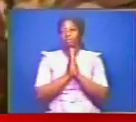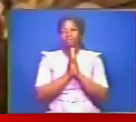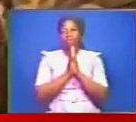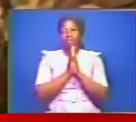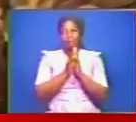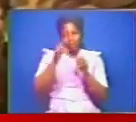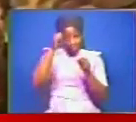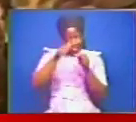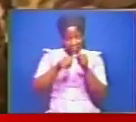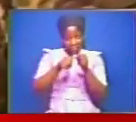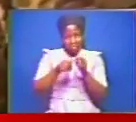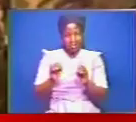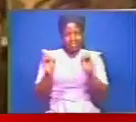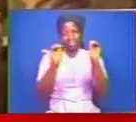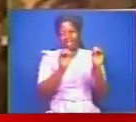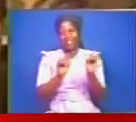Tukumbuke